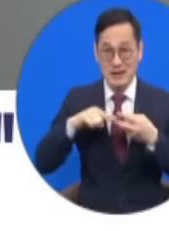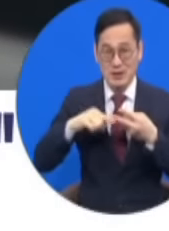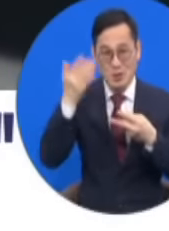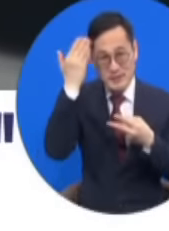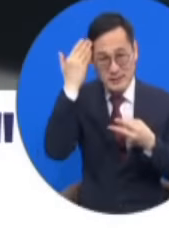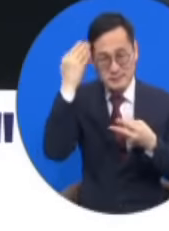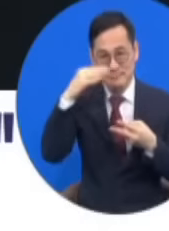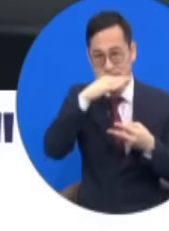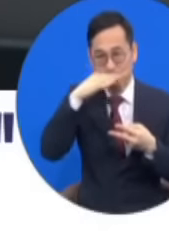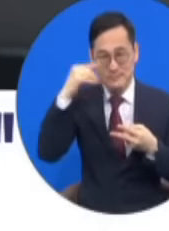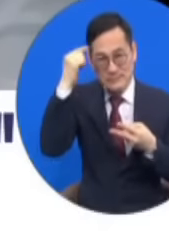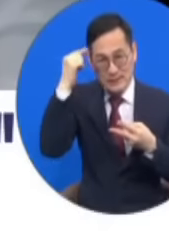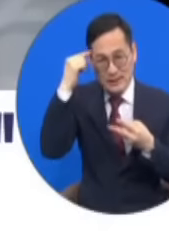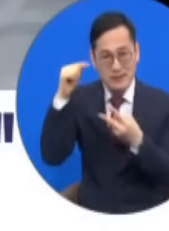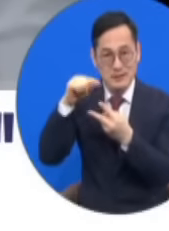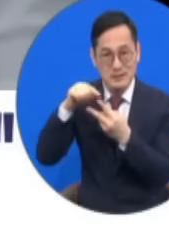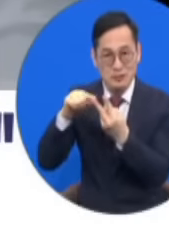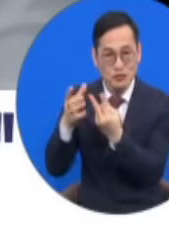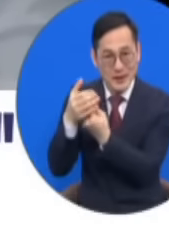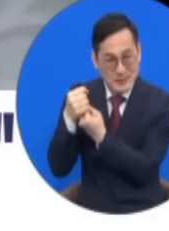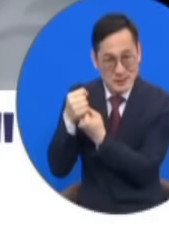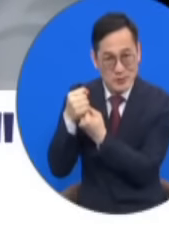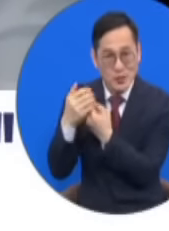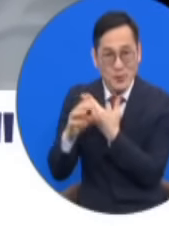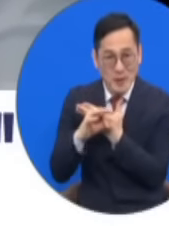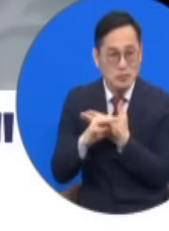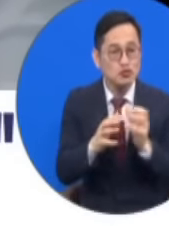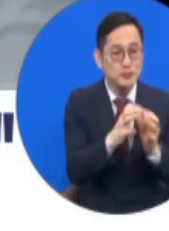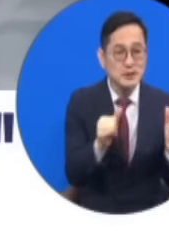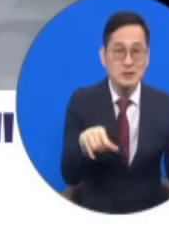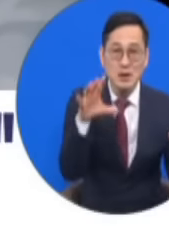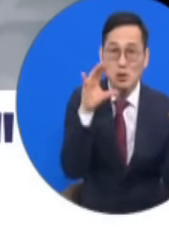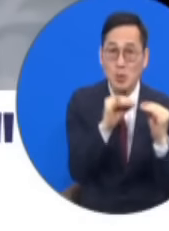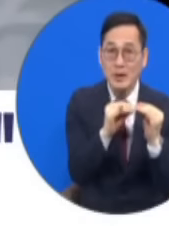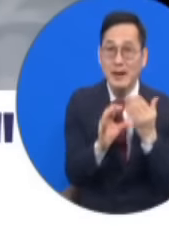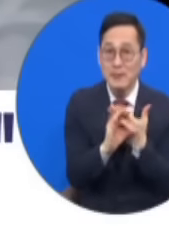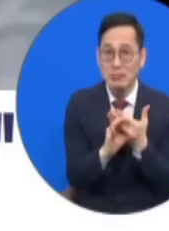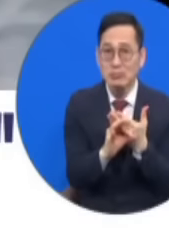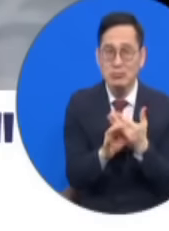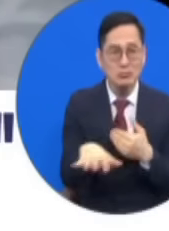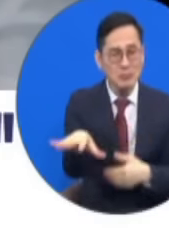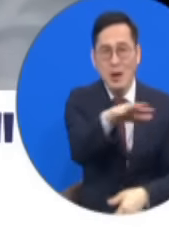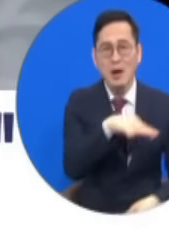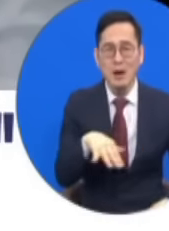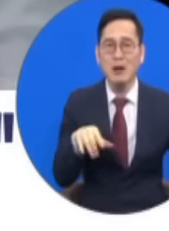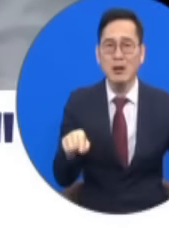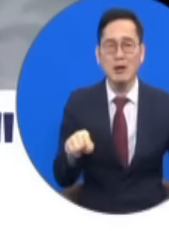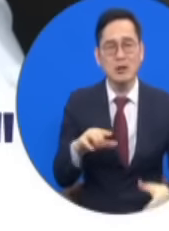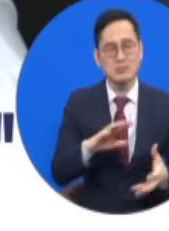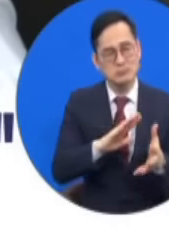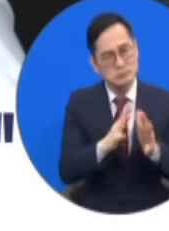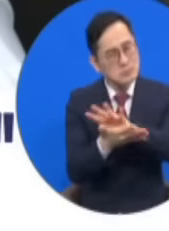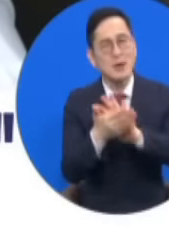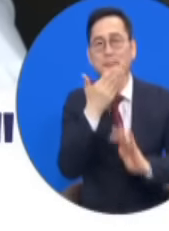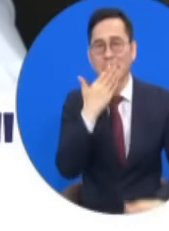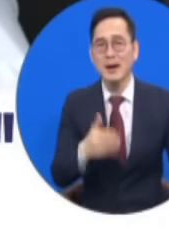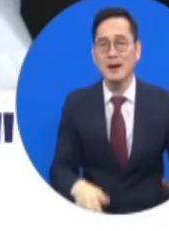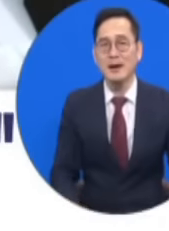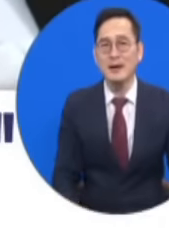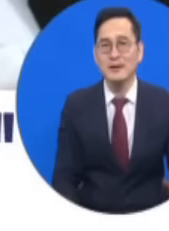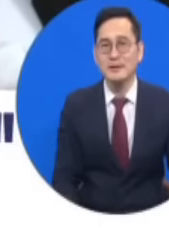세상이라면은 그것이 보수의 세상이든 진보의 세상이든 그 세상은 정말 살만한 세상이거든요. 상식이 구현되는